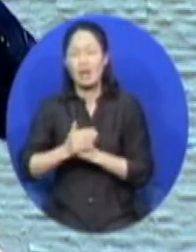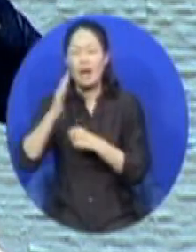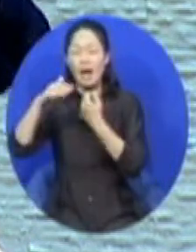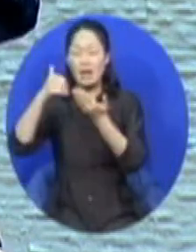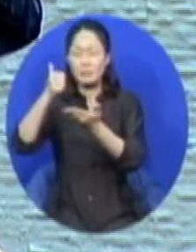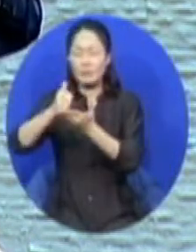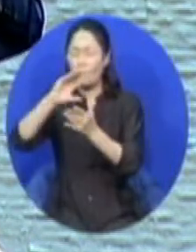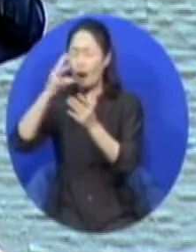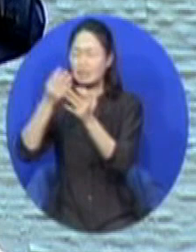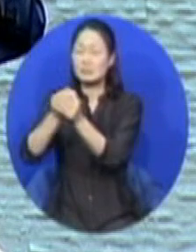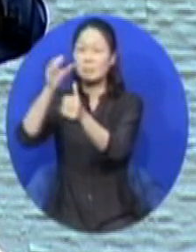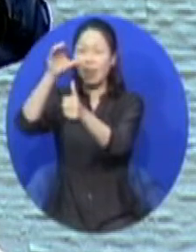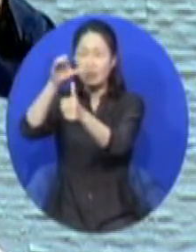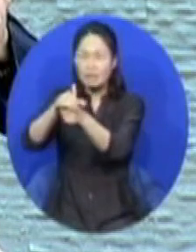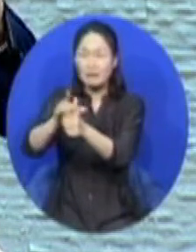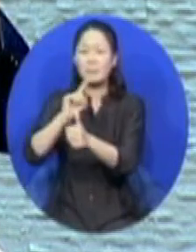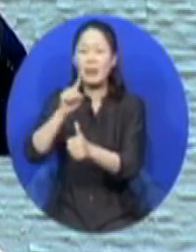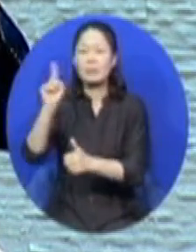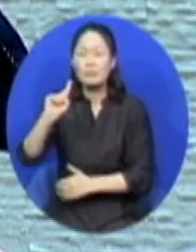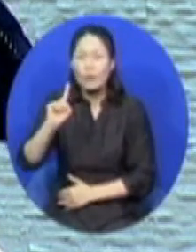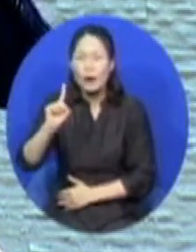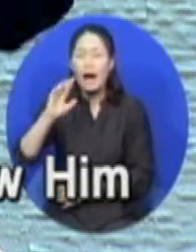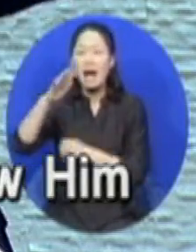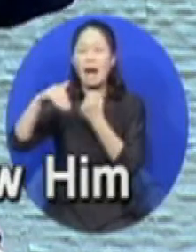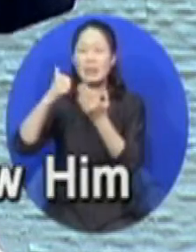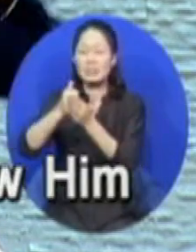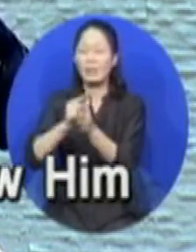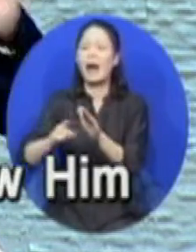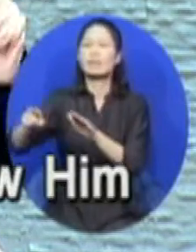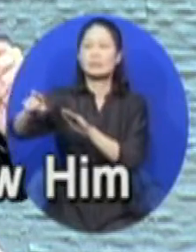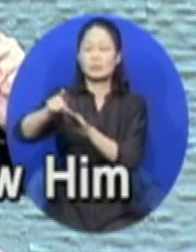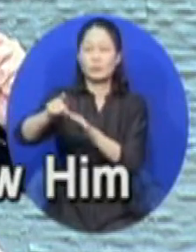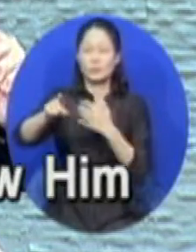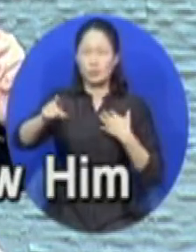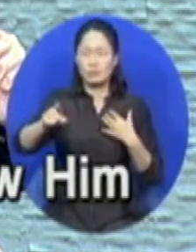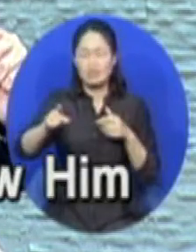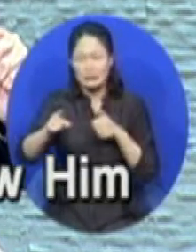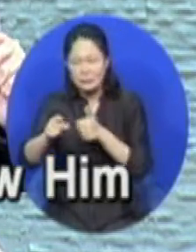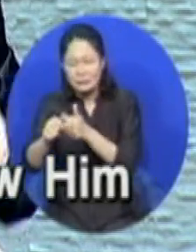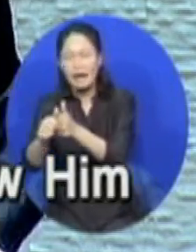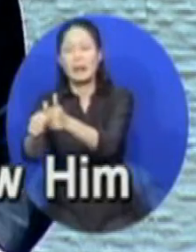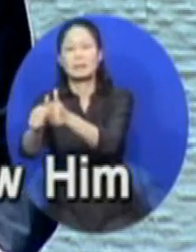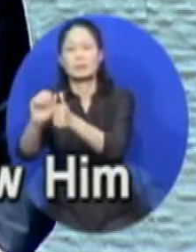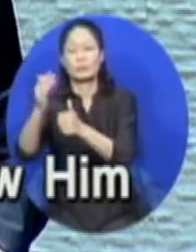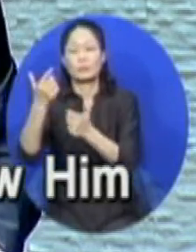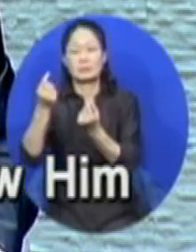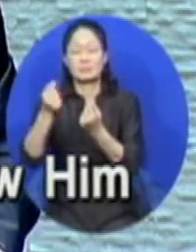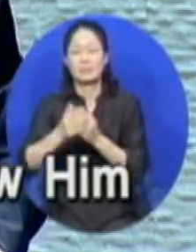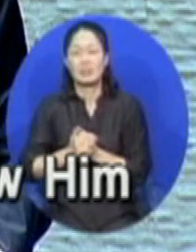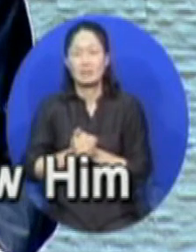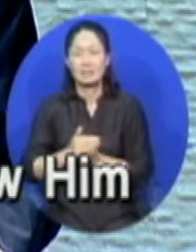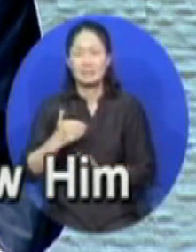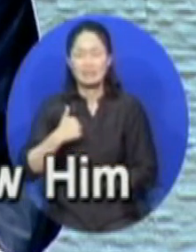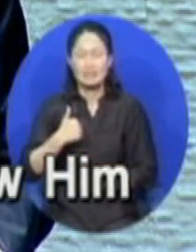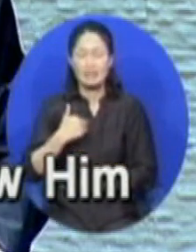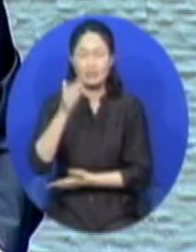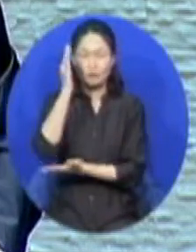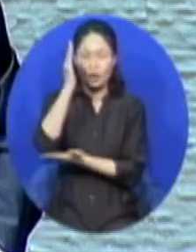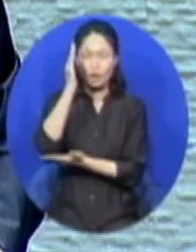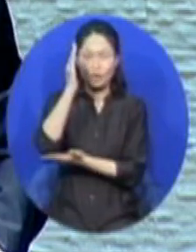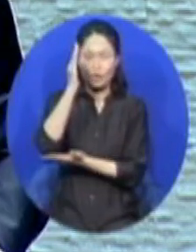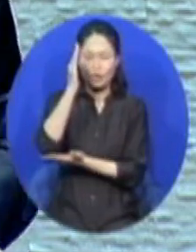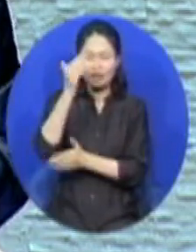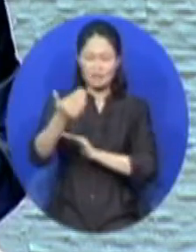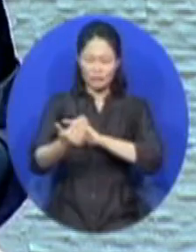하나님께 완전히 맞겠다 말은 하나님이 앞장서지 고난은 날아가는 거예요 제가 설 교 활